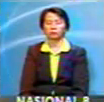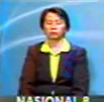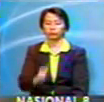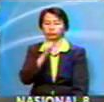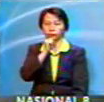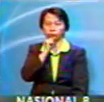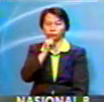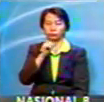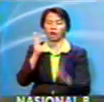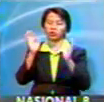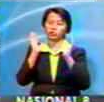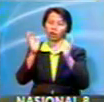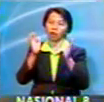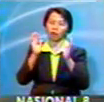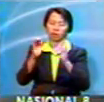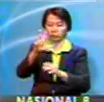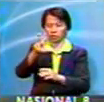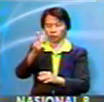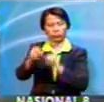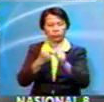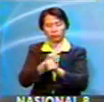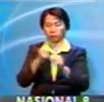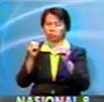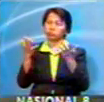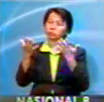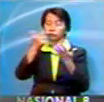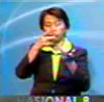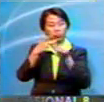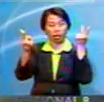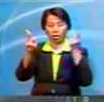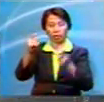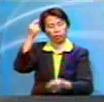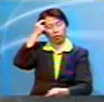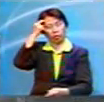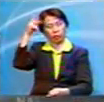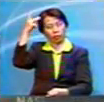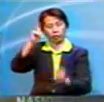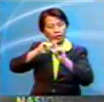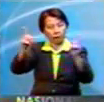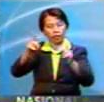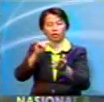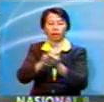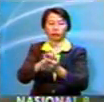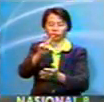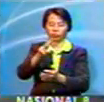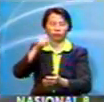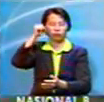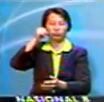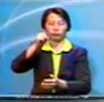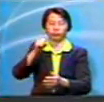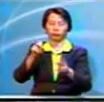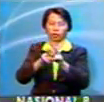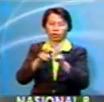Tidak bertegur sapa sejak 32 tahun lalu kerana perbezaan ideologi politik. Itu kisah dua sepupu sekampung